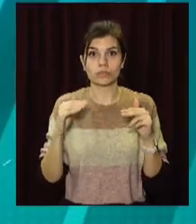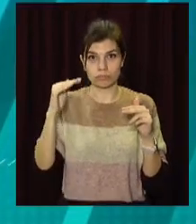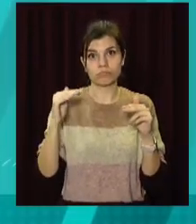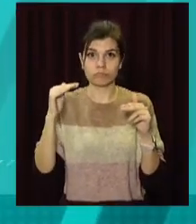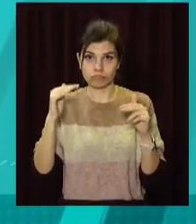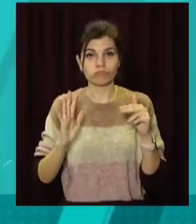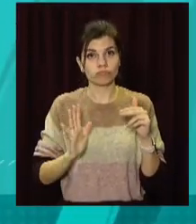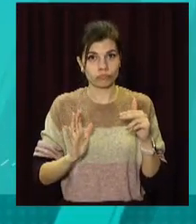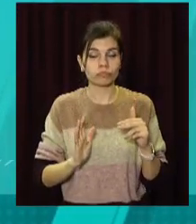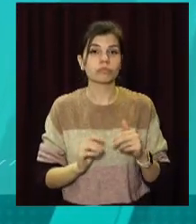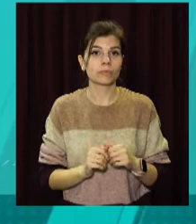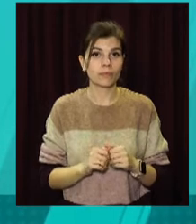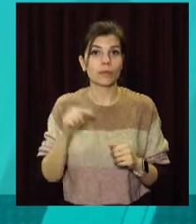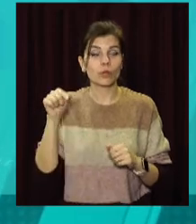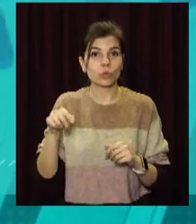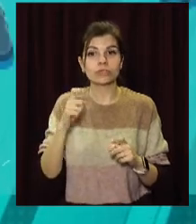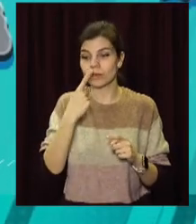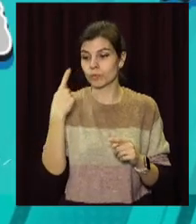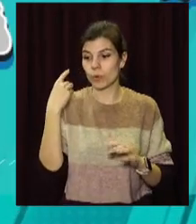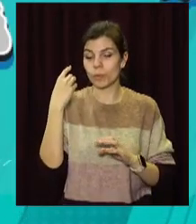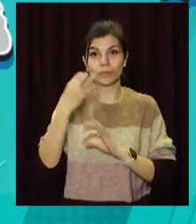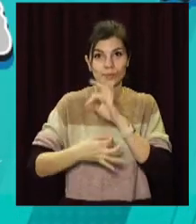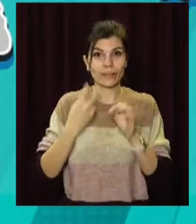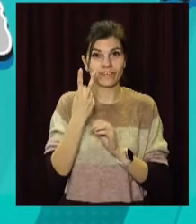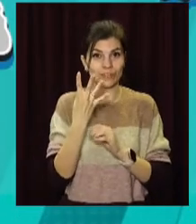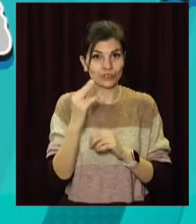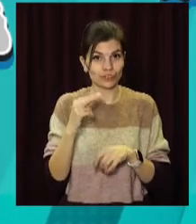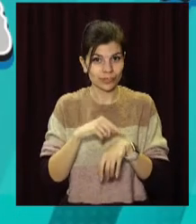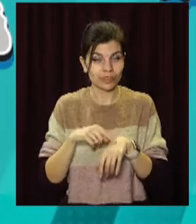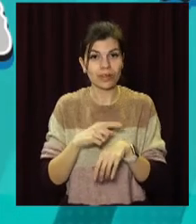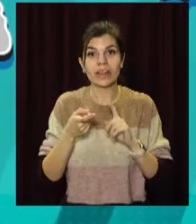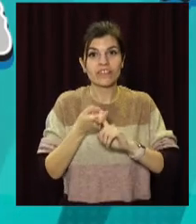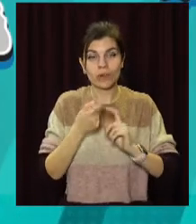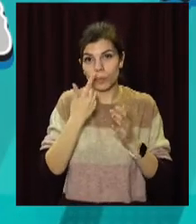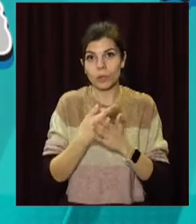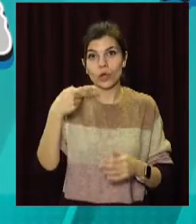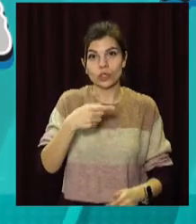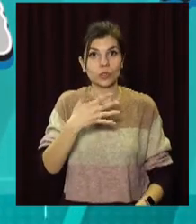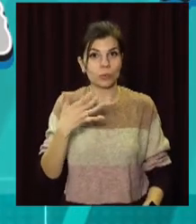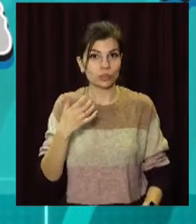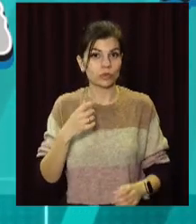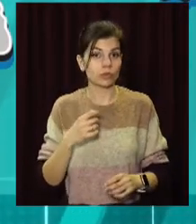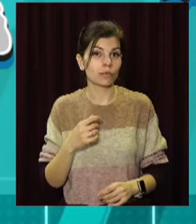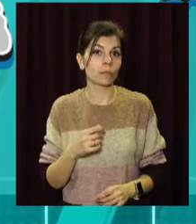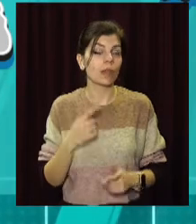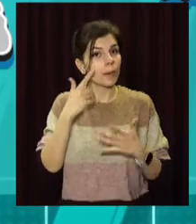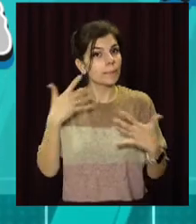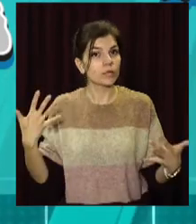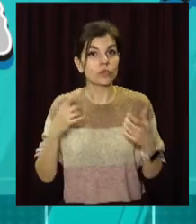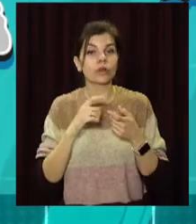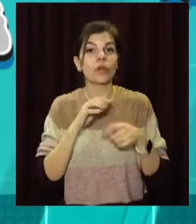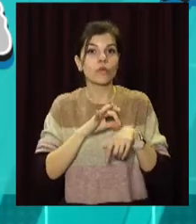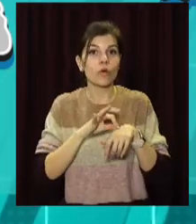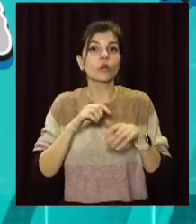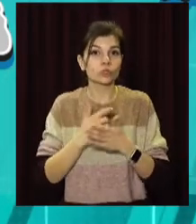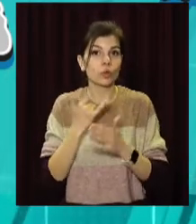список антилідерів. Тут за минулі 24 години інфікувалися понад 1500 людей. Найбільше хворих знов